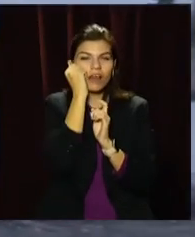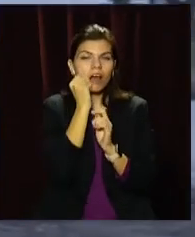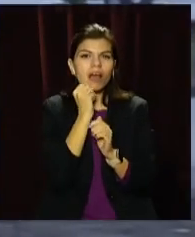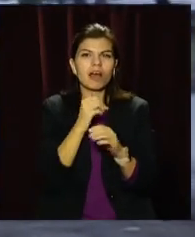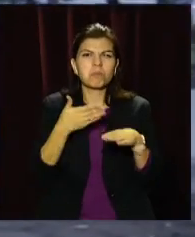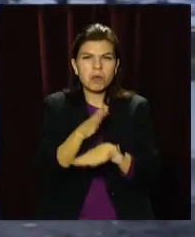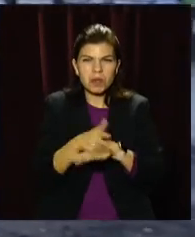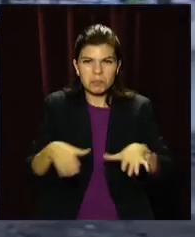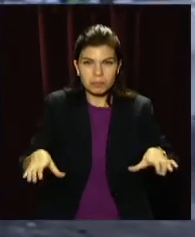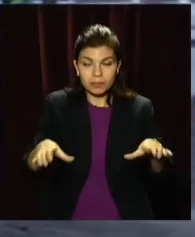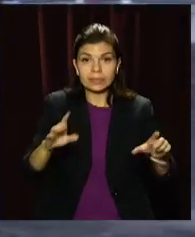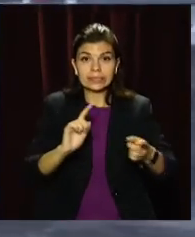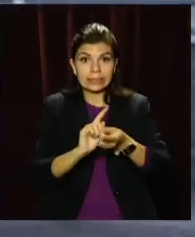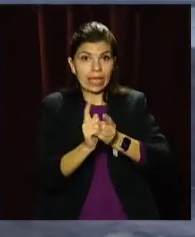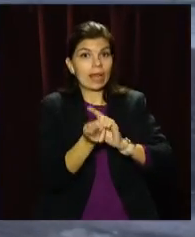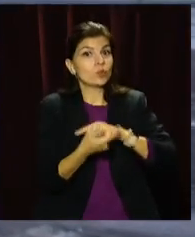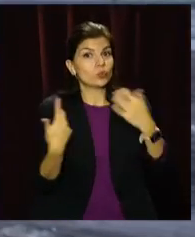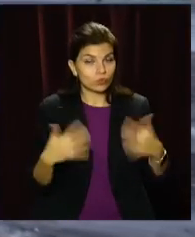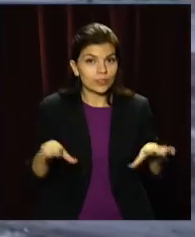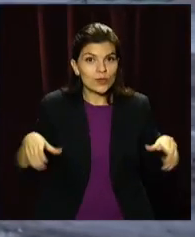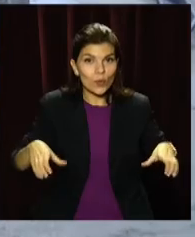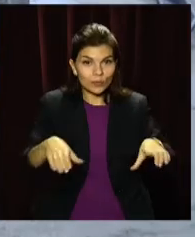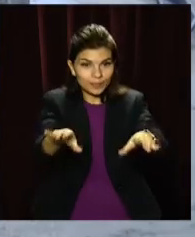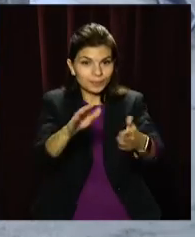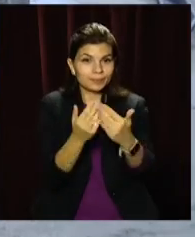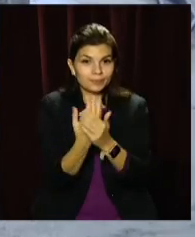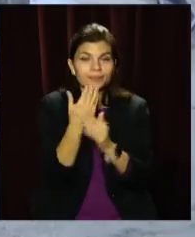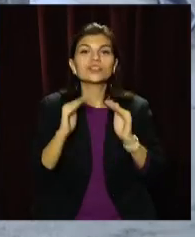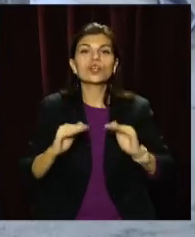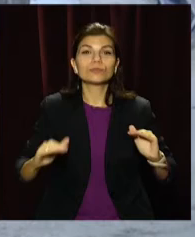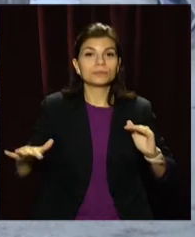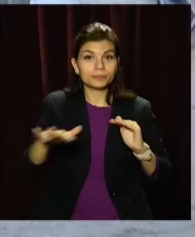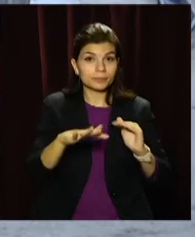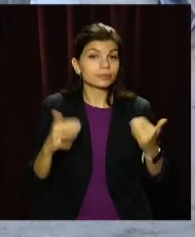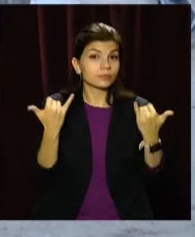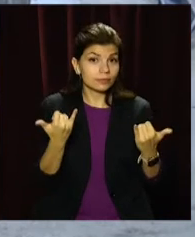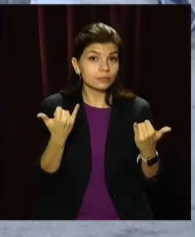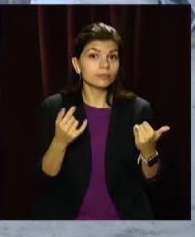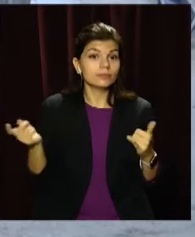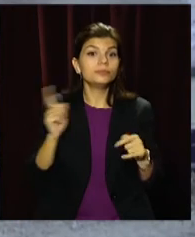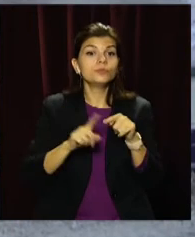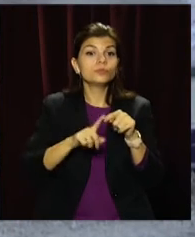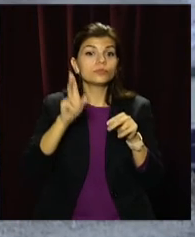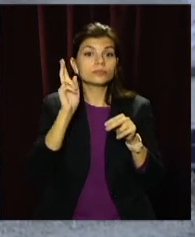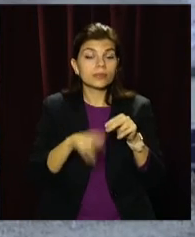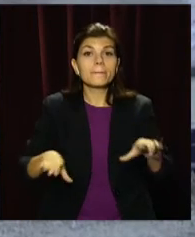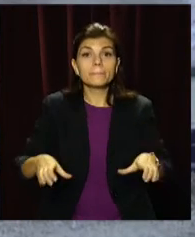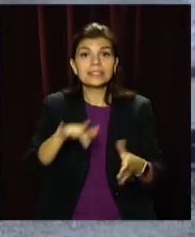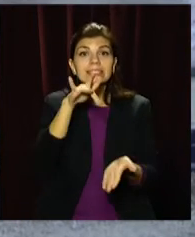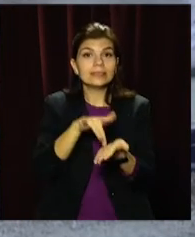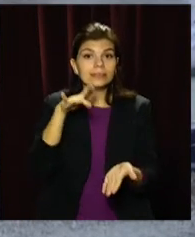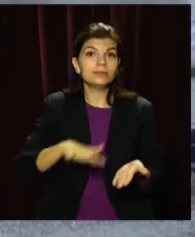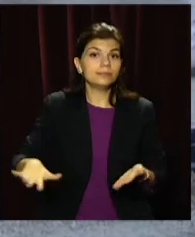розбите покриття на тротуарах, поклали доріжки, встановили дитячий майданчик. Нині завершують облаштовувати плиткою